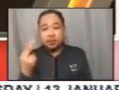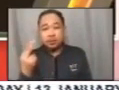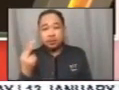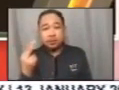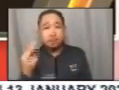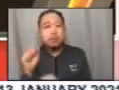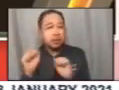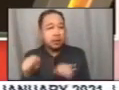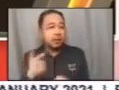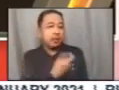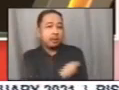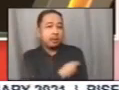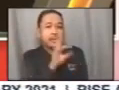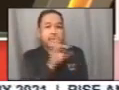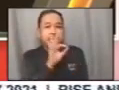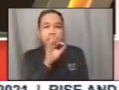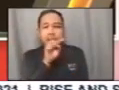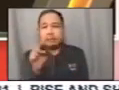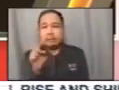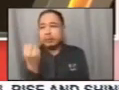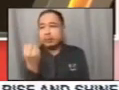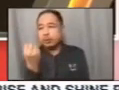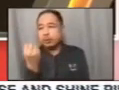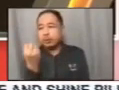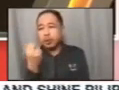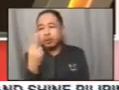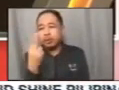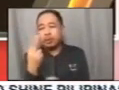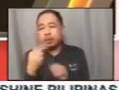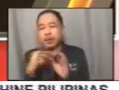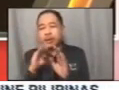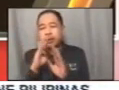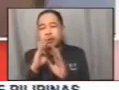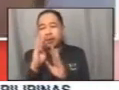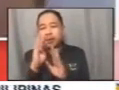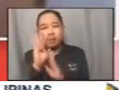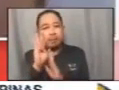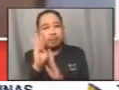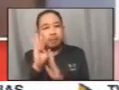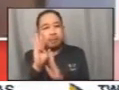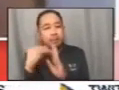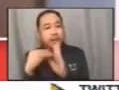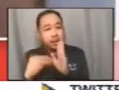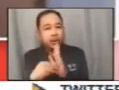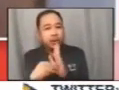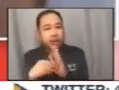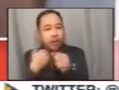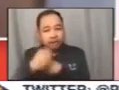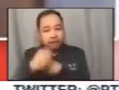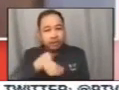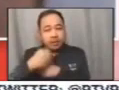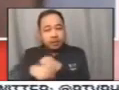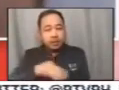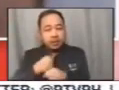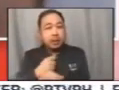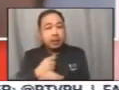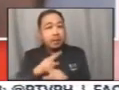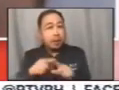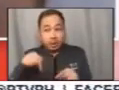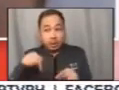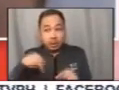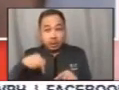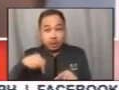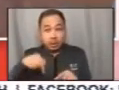Your message po, Yusek Vega, to our viewers. Alam mo, vaccines are, ito yung pamamaraan na magkakaroon talaga ng